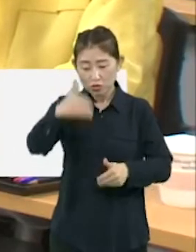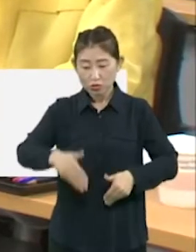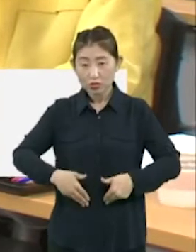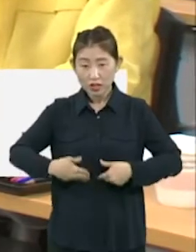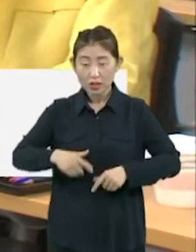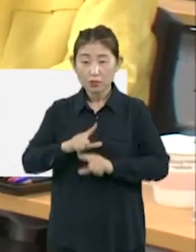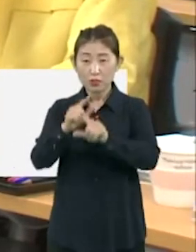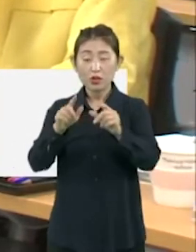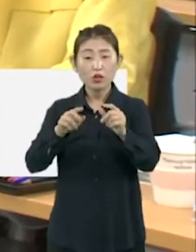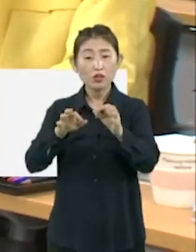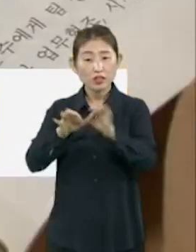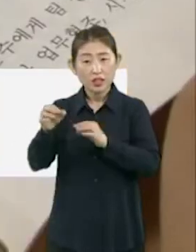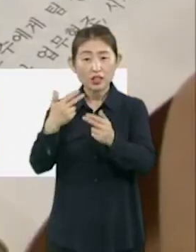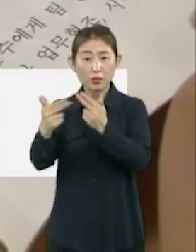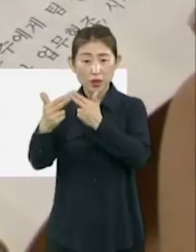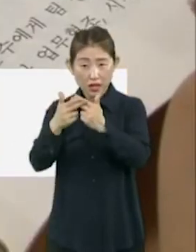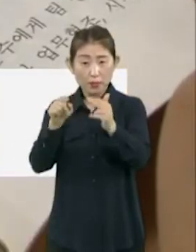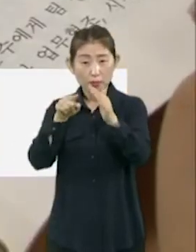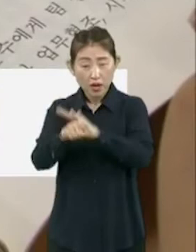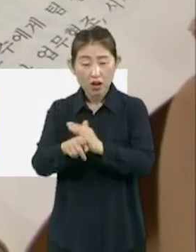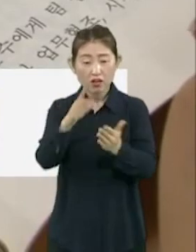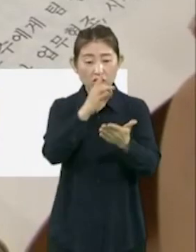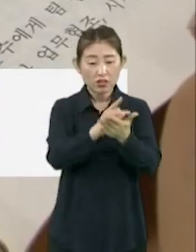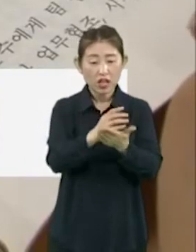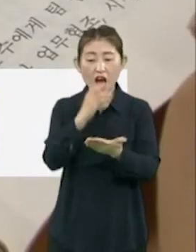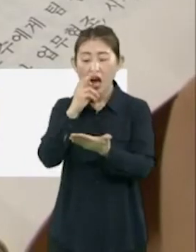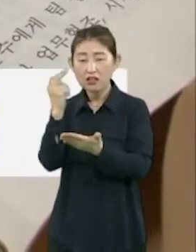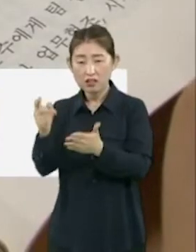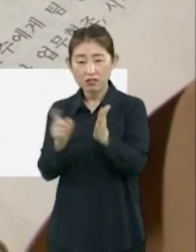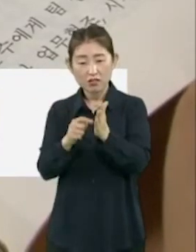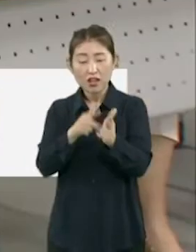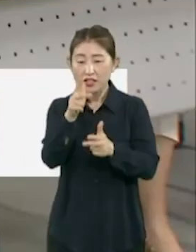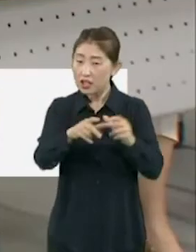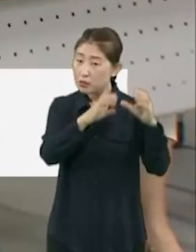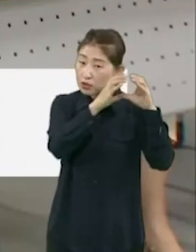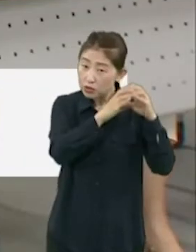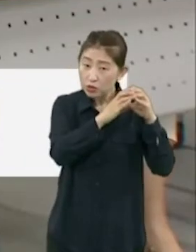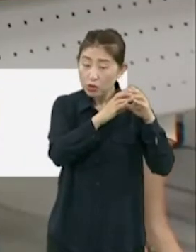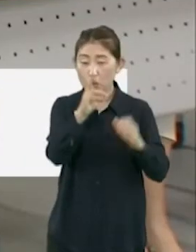북부 상공회의소에서 천안 아산권역 현안사업을